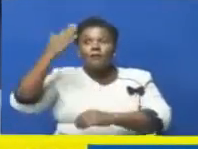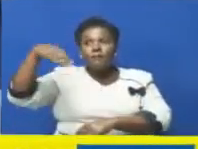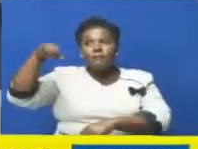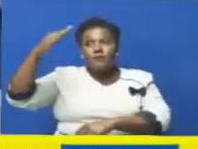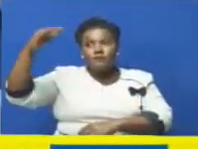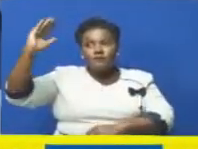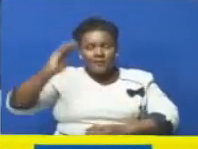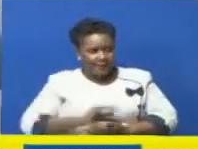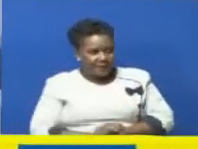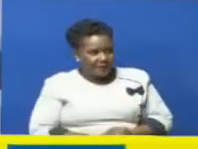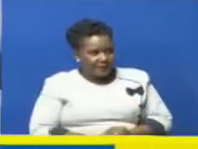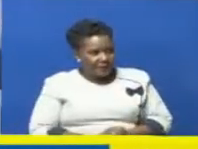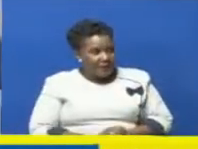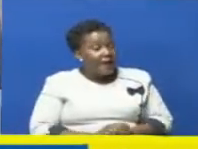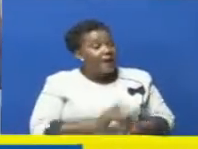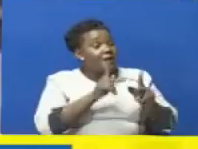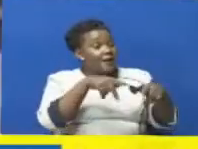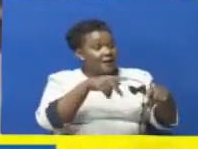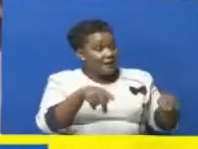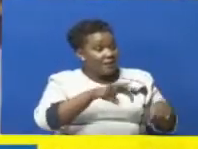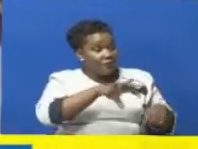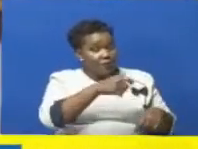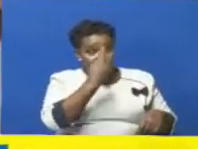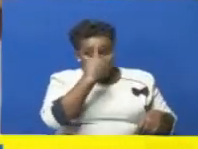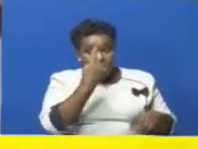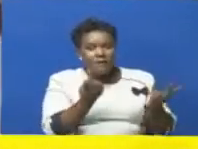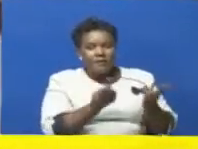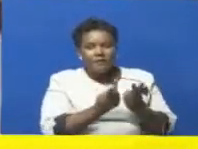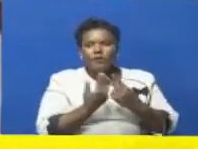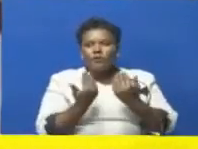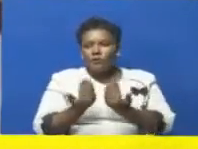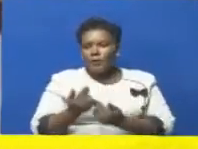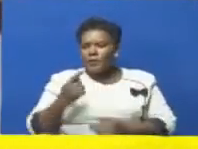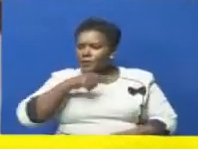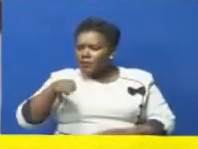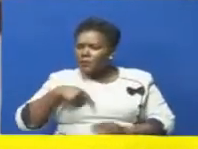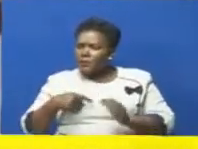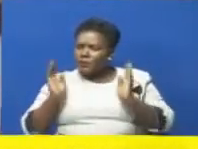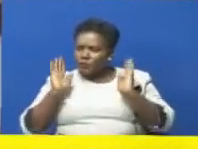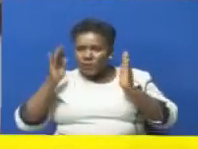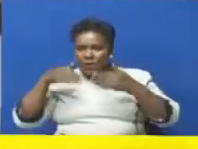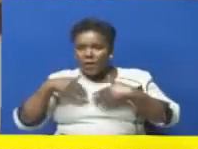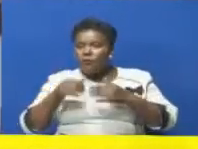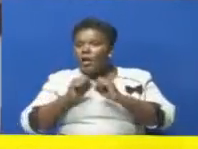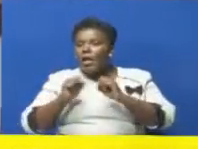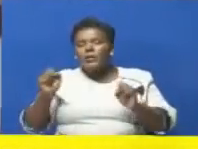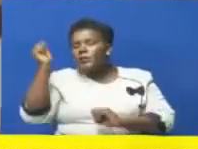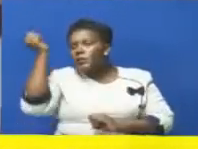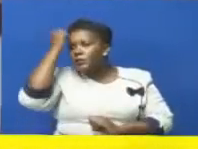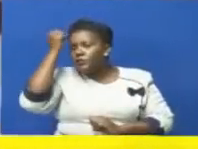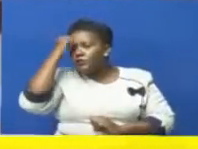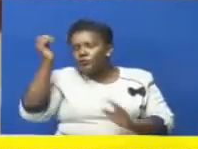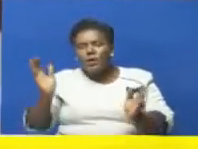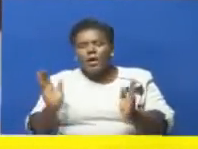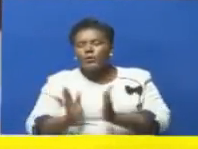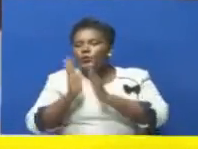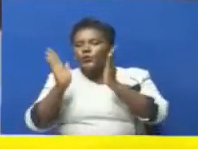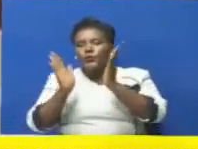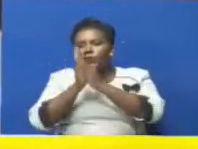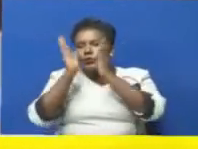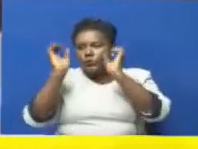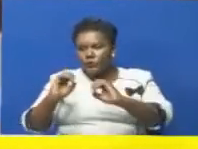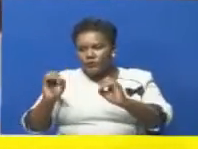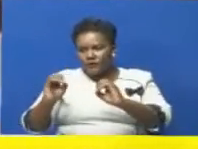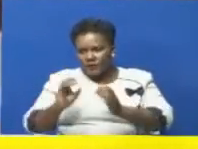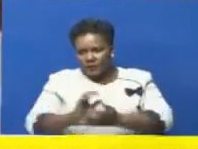kwa viongozi wa dini ya Kiislamu nchini. Ingine hata leo sisi ni Waislamu, lakini nilikuwa sikumbuki kama leo ni sikukuu. Kwa